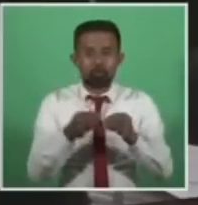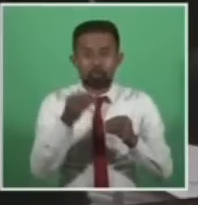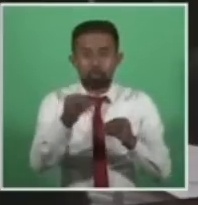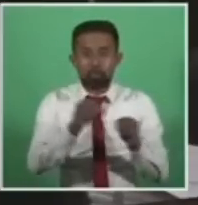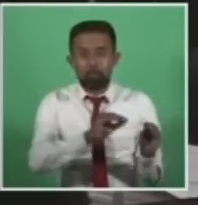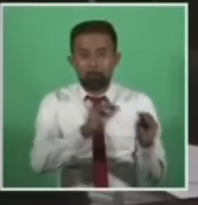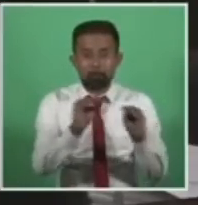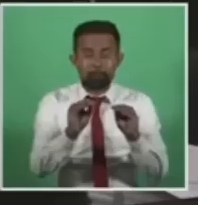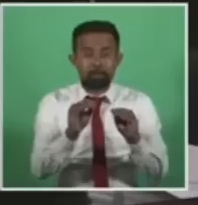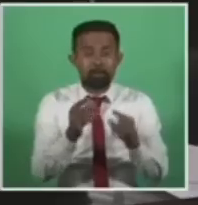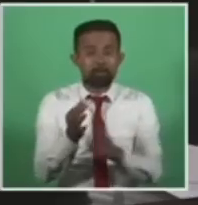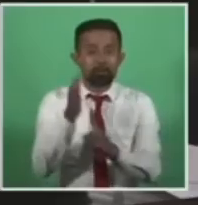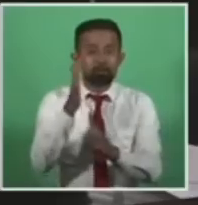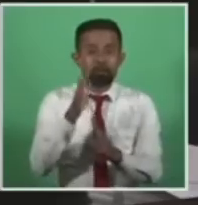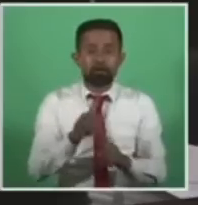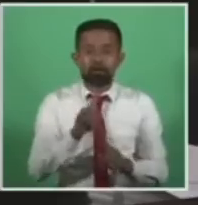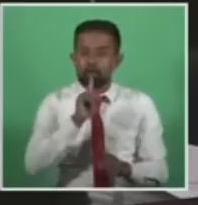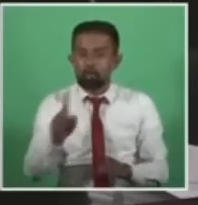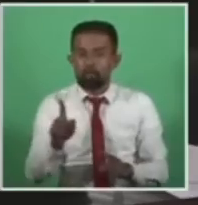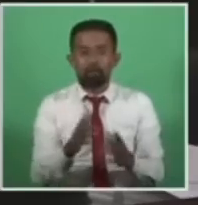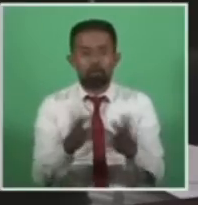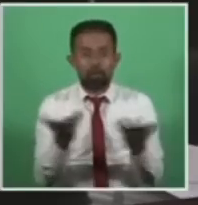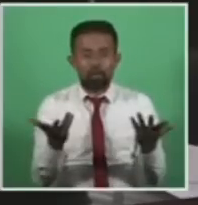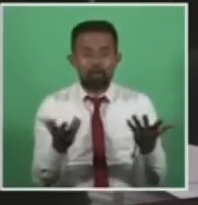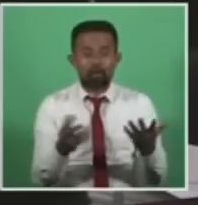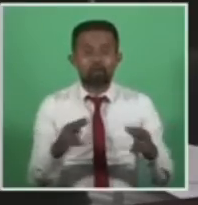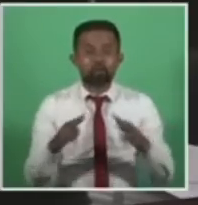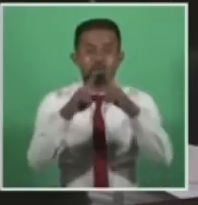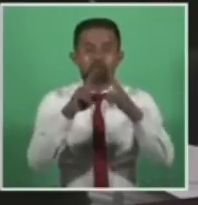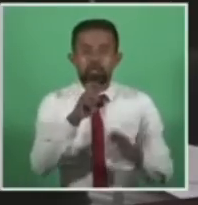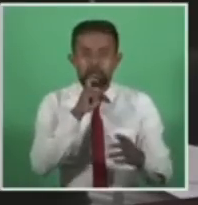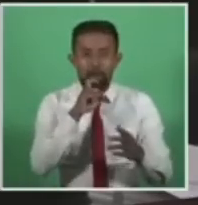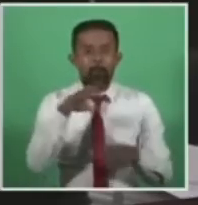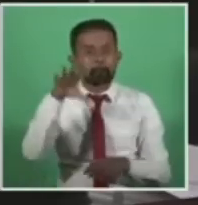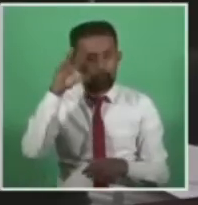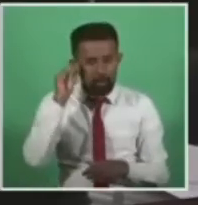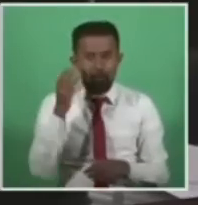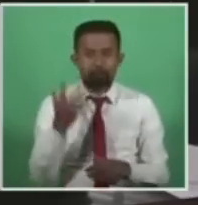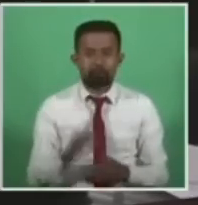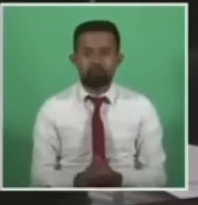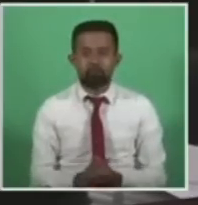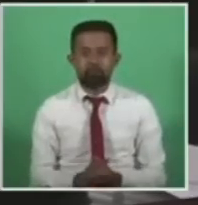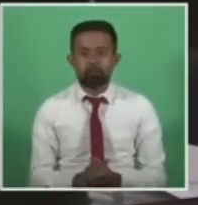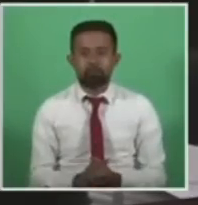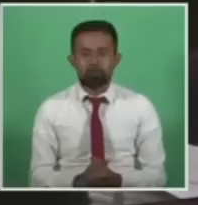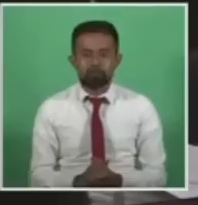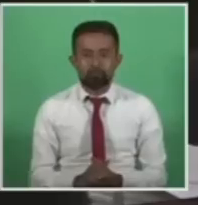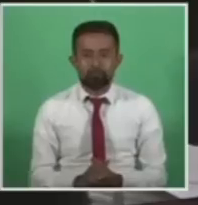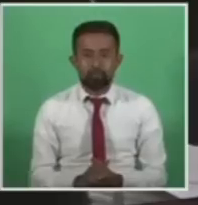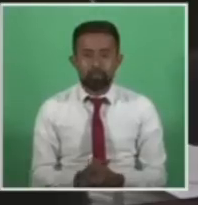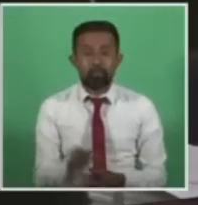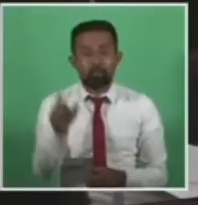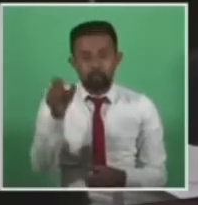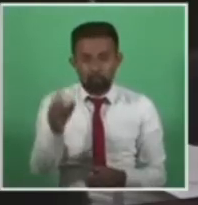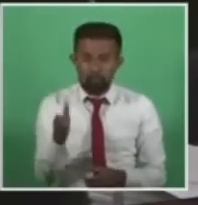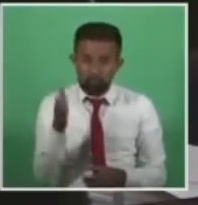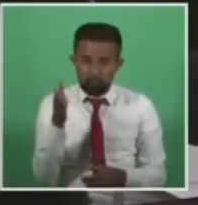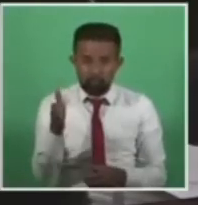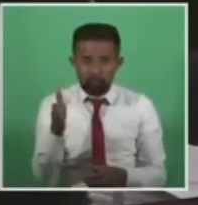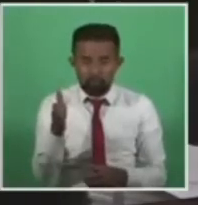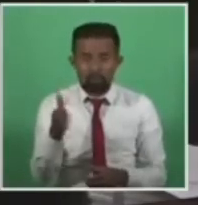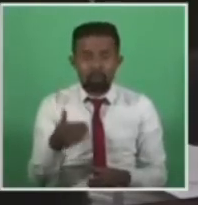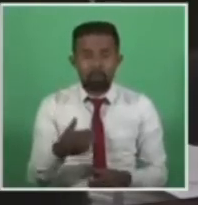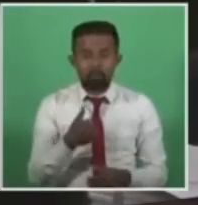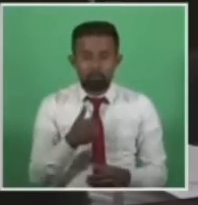පසුව ජනාධිපතිවරයාට දැනුම් දීලා නැහැයි කියන එක ශ්‍රේෂ්ඨාධිකරණයේ පිළි අරගෙන තිබෙනවා. ඒක නිසා තමුන්නාංශේව